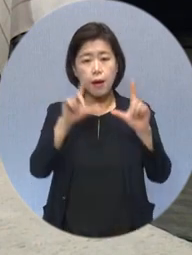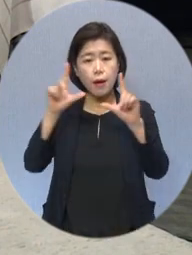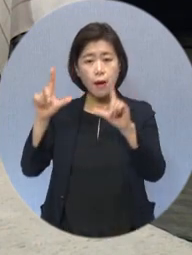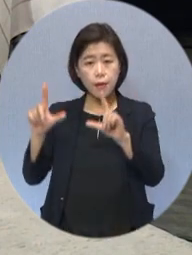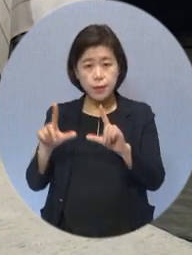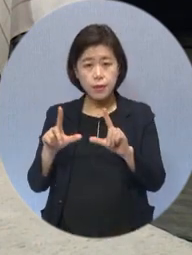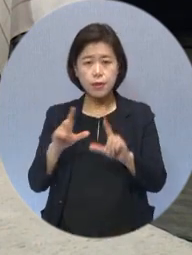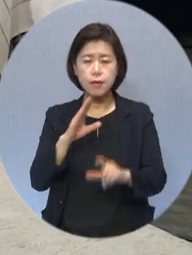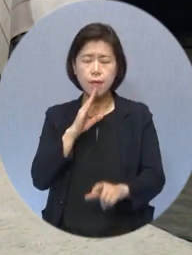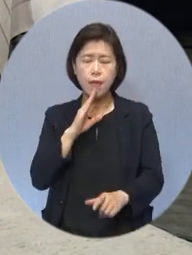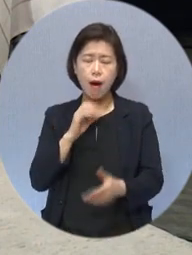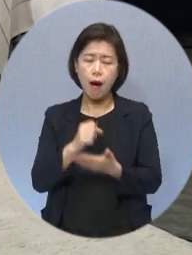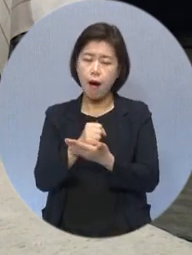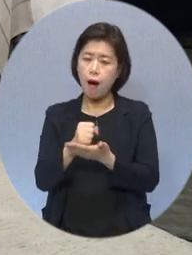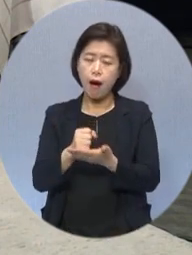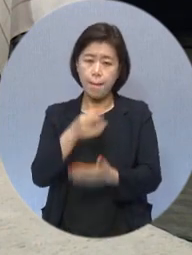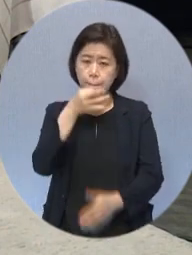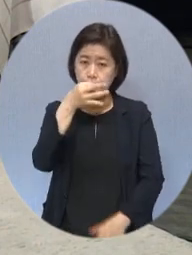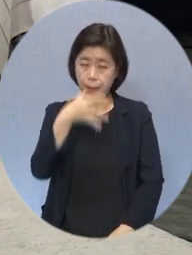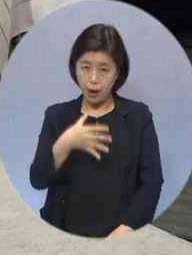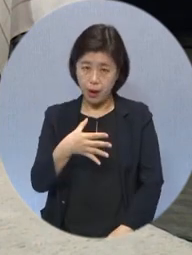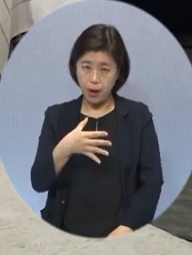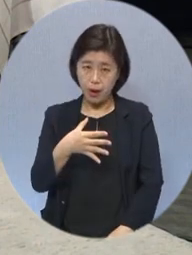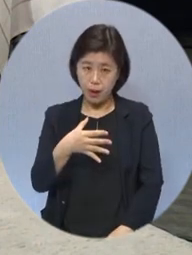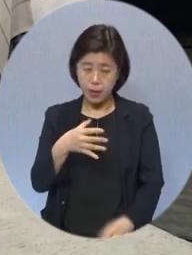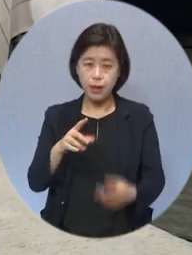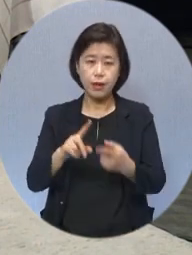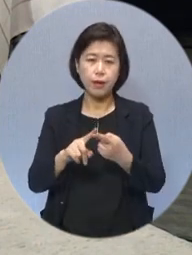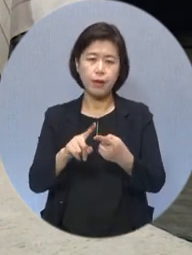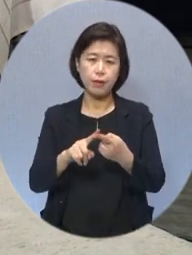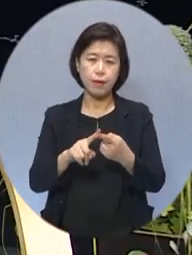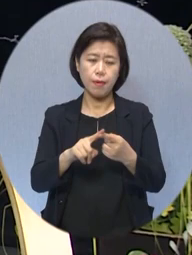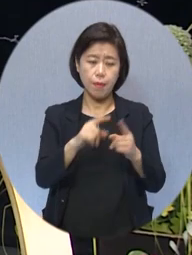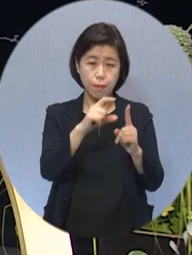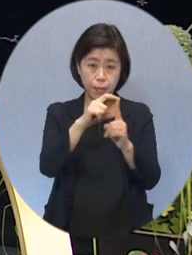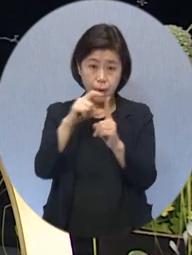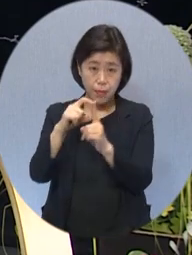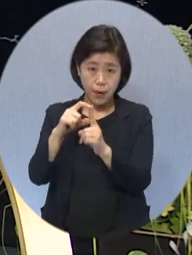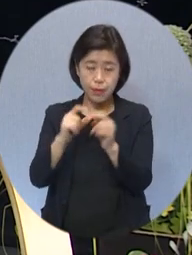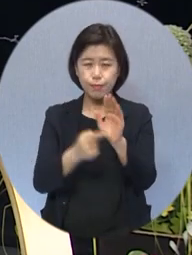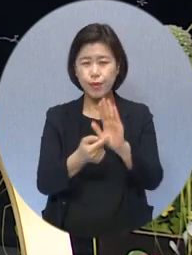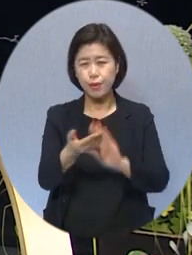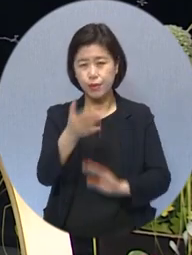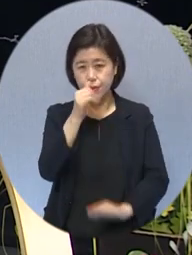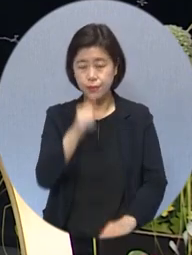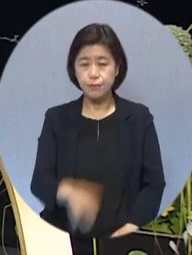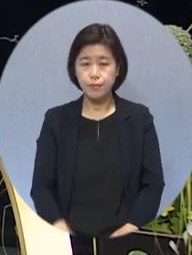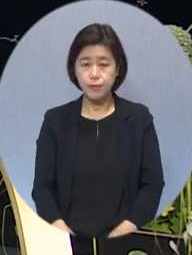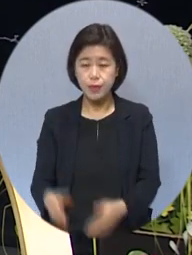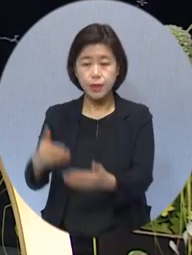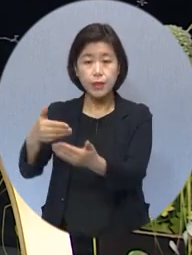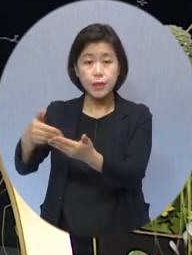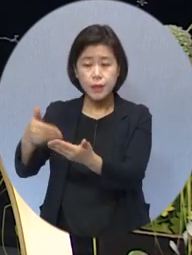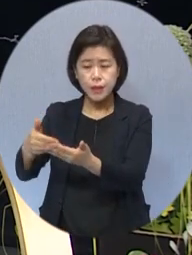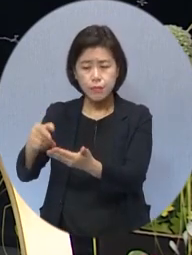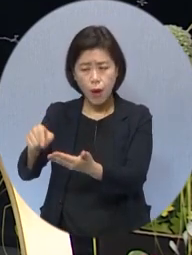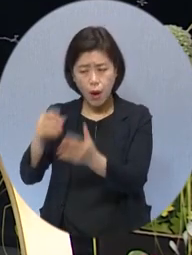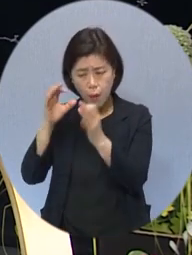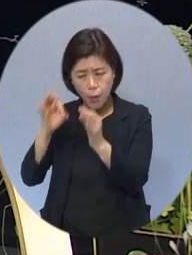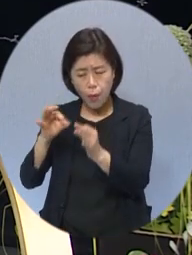얼마만한 숙명인지 몇몇 시어를 통해 보여줍니다. 그림에 없는 여덟 발자 걸음을